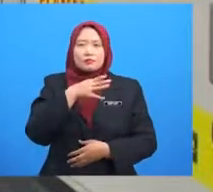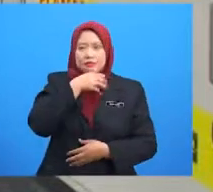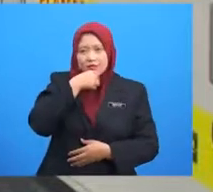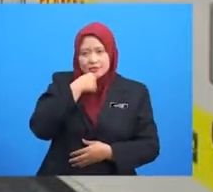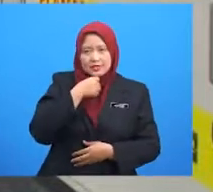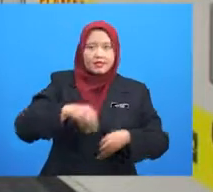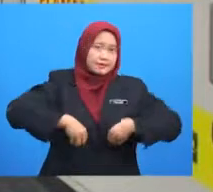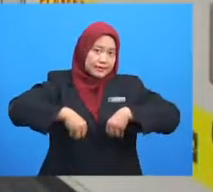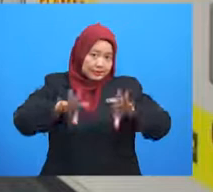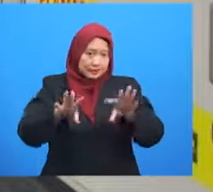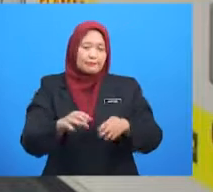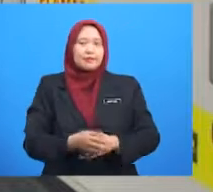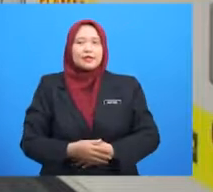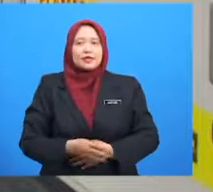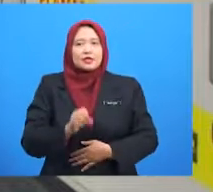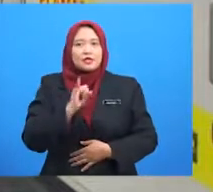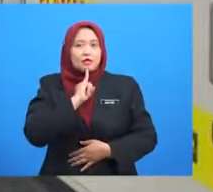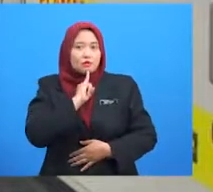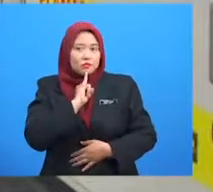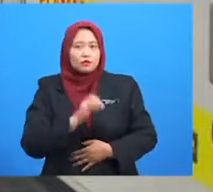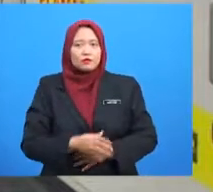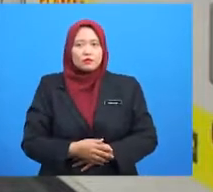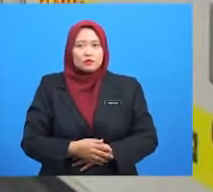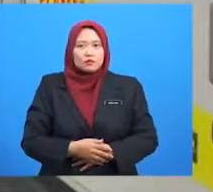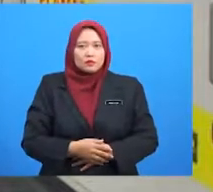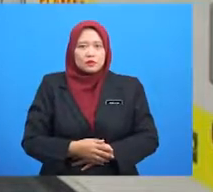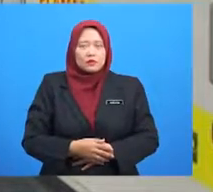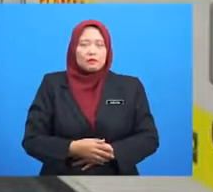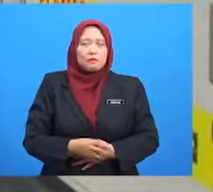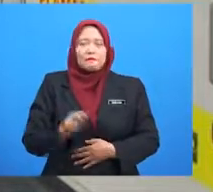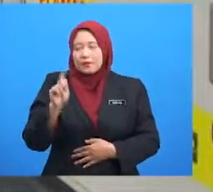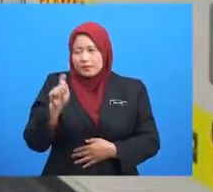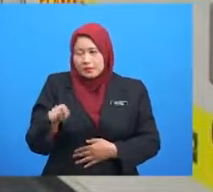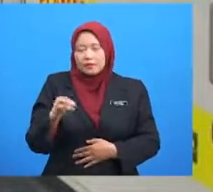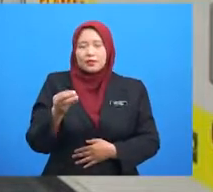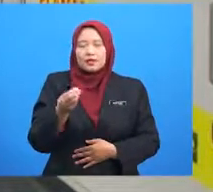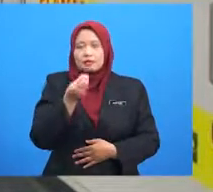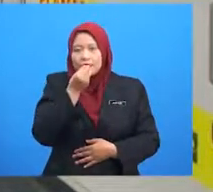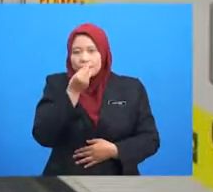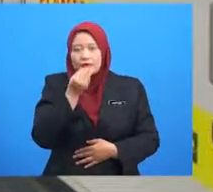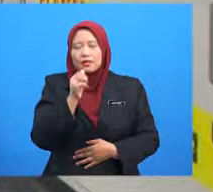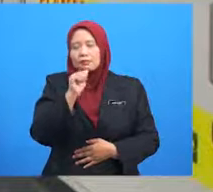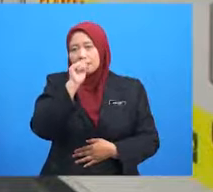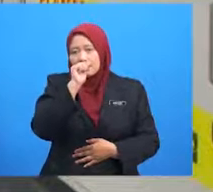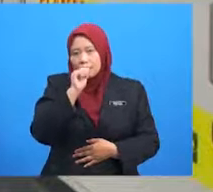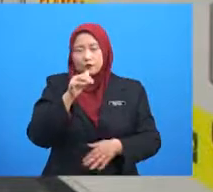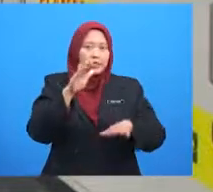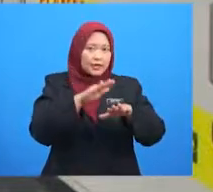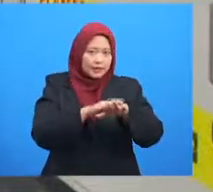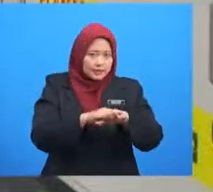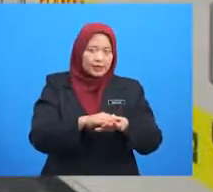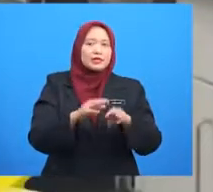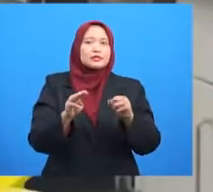sebab itu mesti dengar nasihat ibu. Minum dan makan di atas meja. Barulah rumah sentiasa bersih.